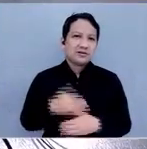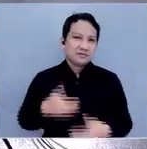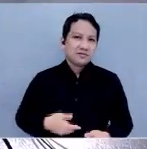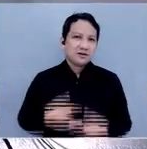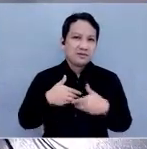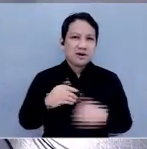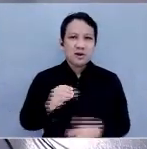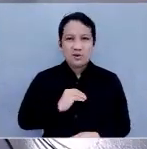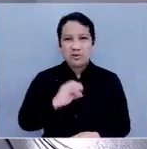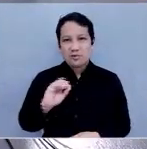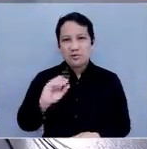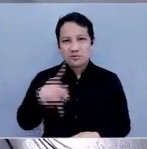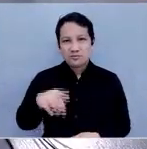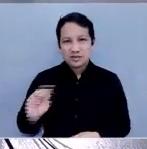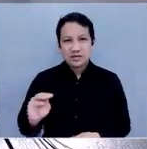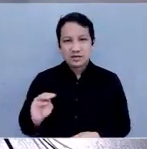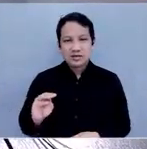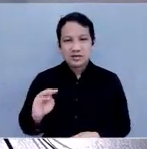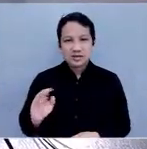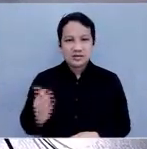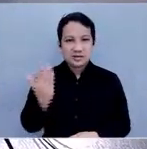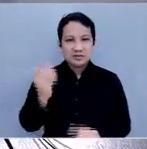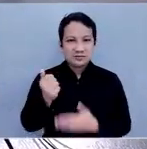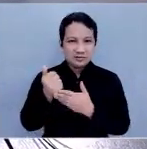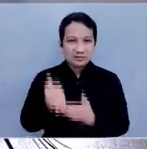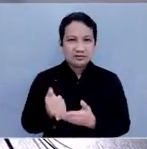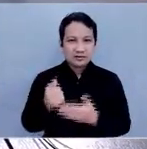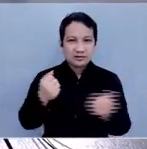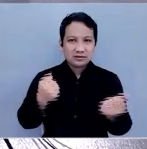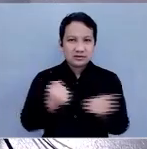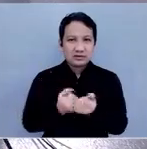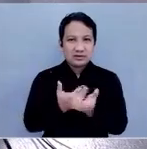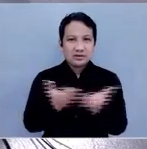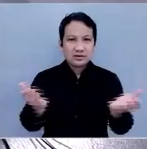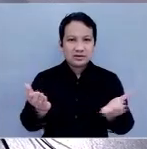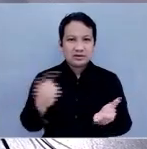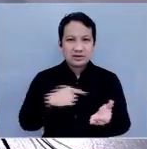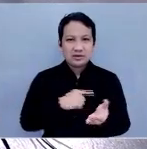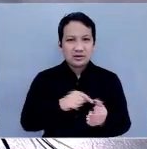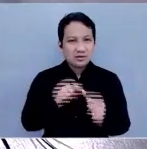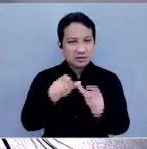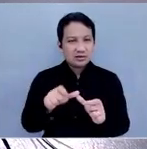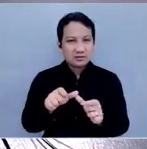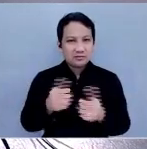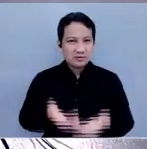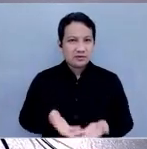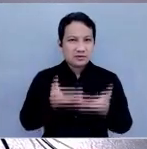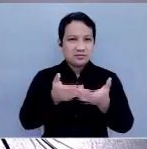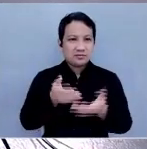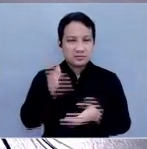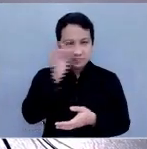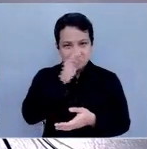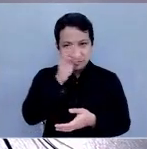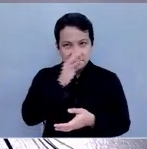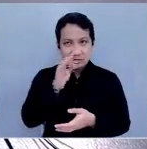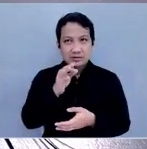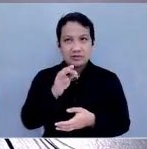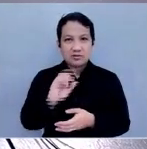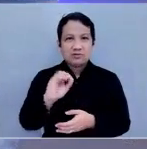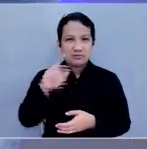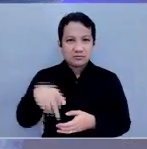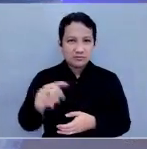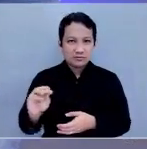Tulungan po natin ang Muni-Muni. Supportahan po natin sila at patuloy nyo nga itaguyod ang tunog